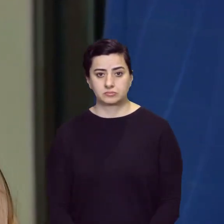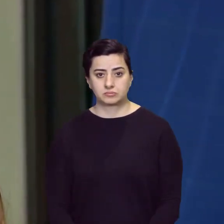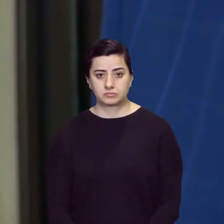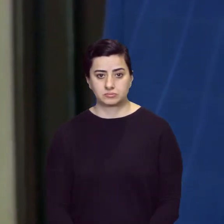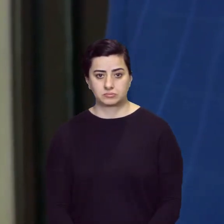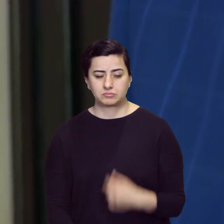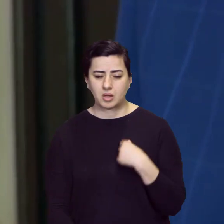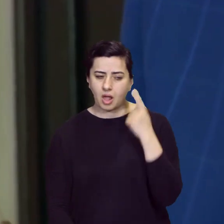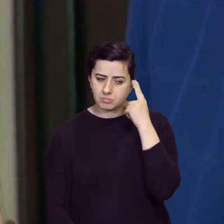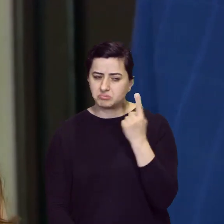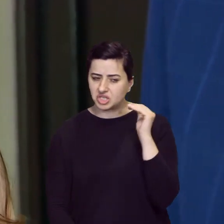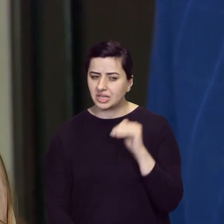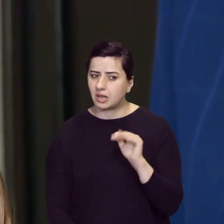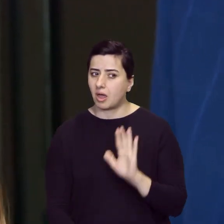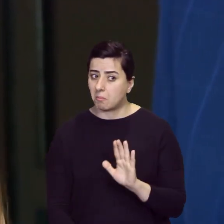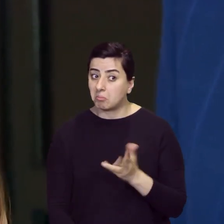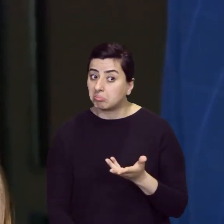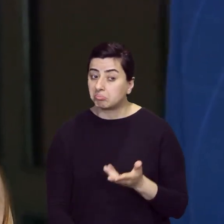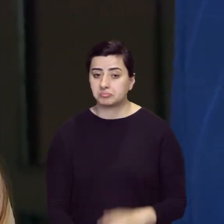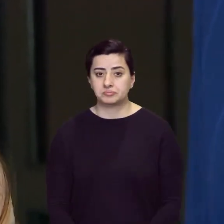benim aklıma bir şey geliyor ama